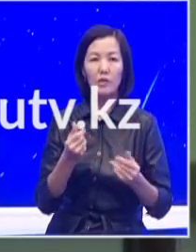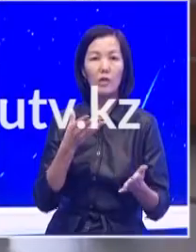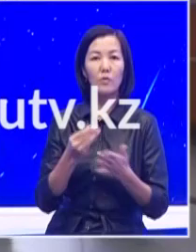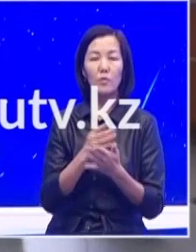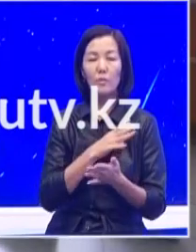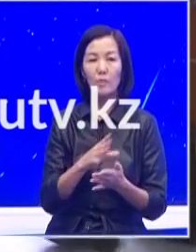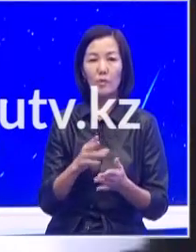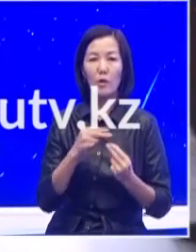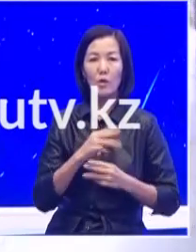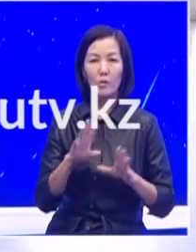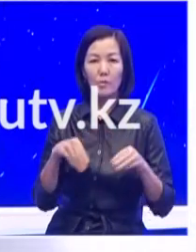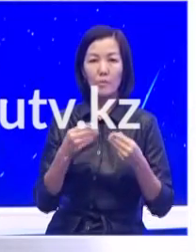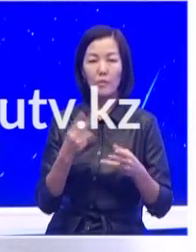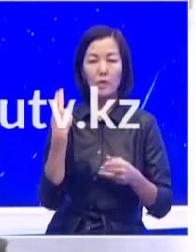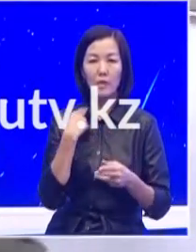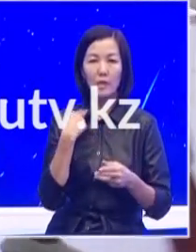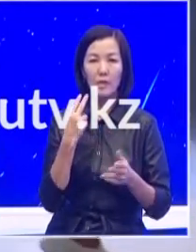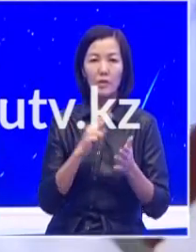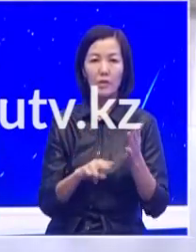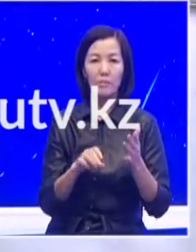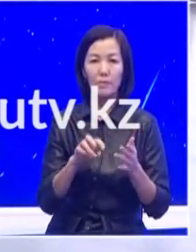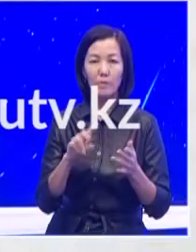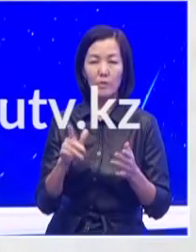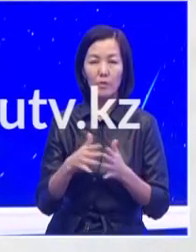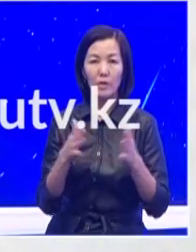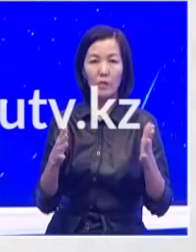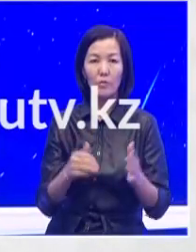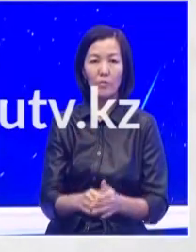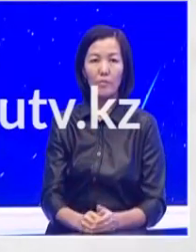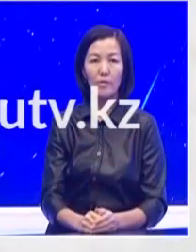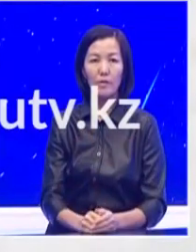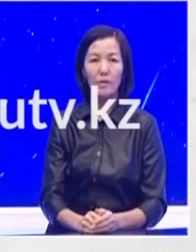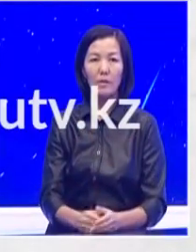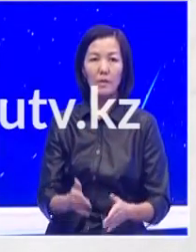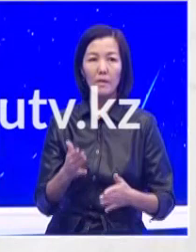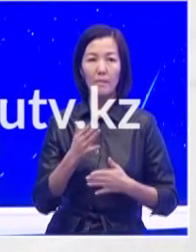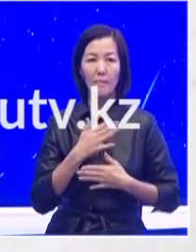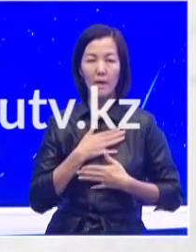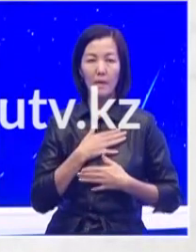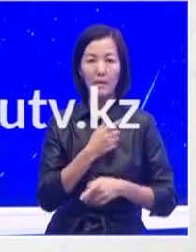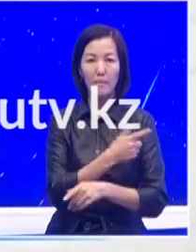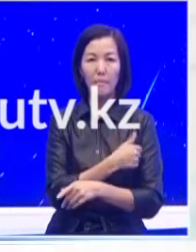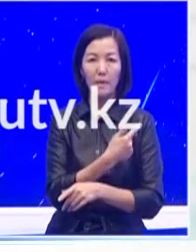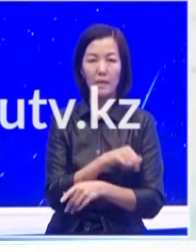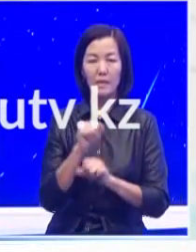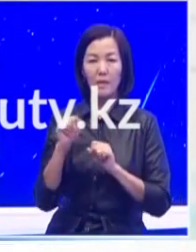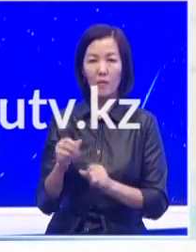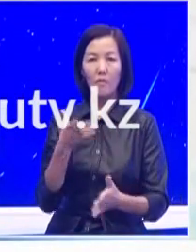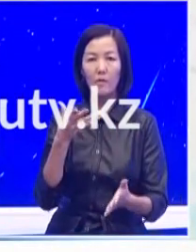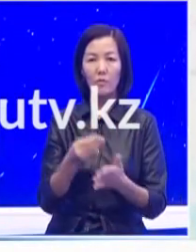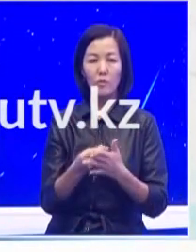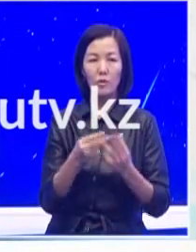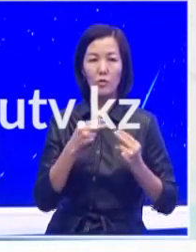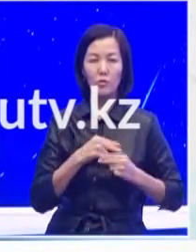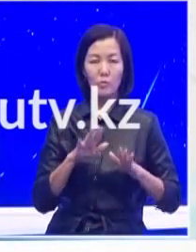Бүгінгі таңда жұмыс берушілер қарызы 70 миллион теңгеден асады. Меған медстраховка төленеді, мен жұмыс